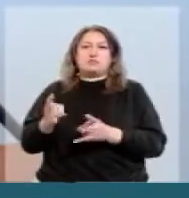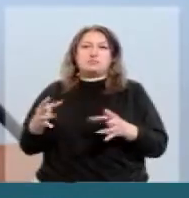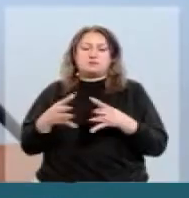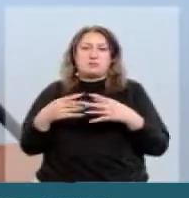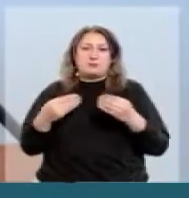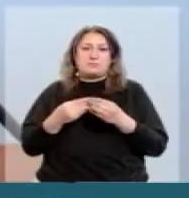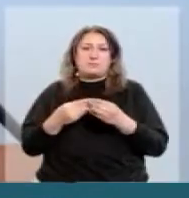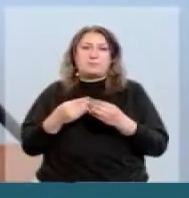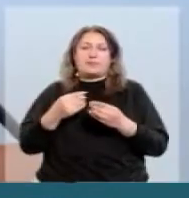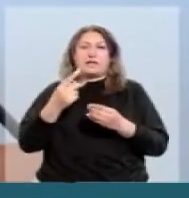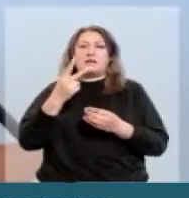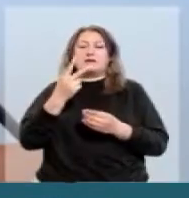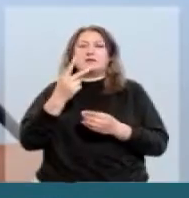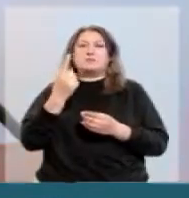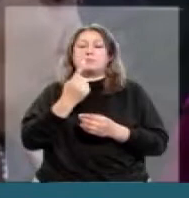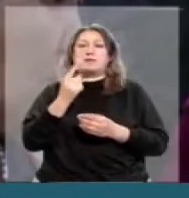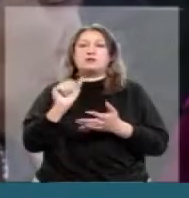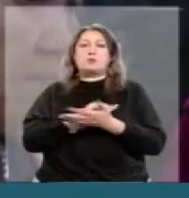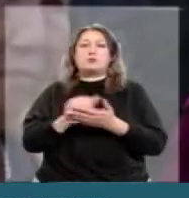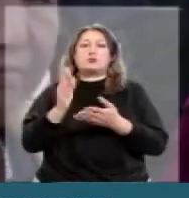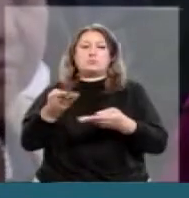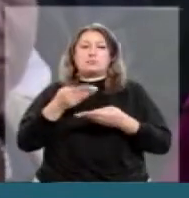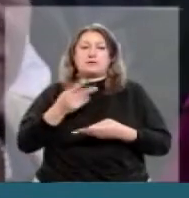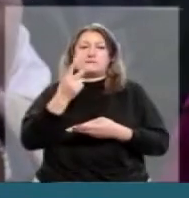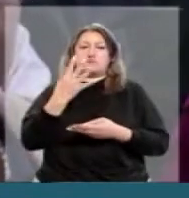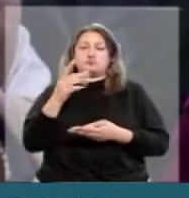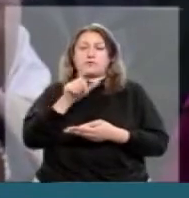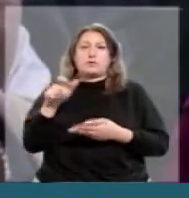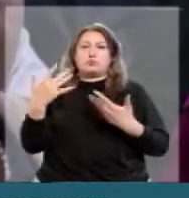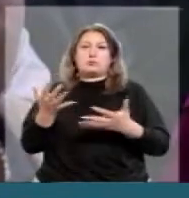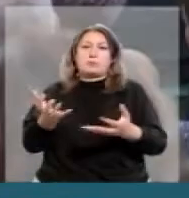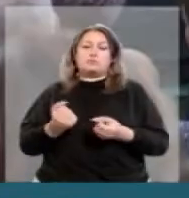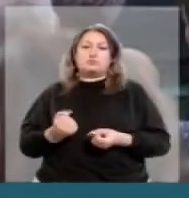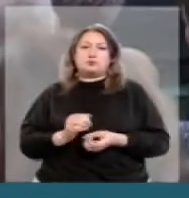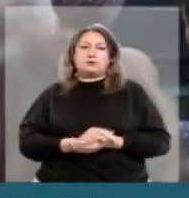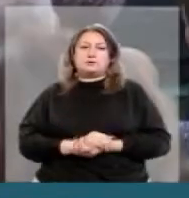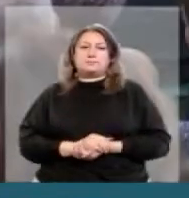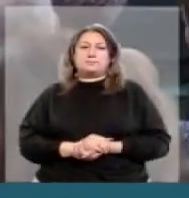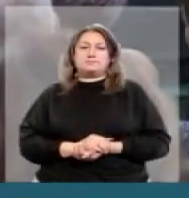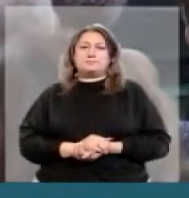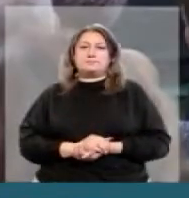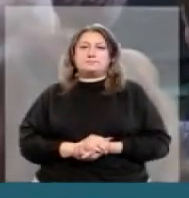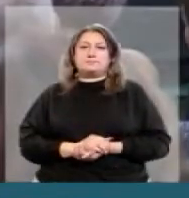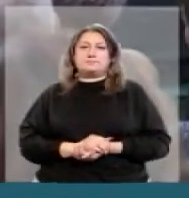адам аталмыш сома аударылатын карт шоттарға ие болып үлгерген. Айдын Шайкенов, Олжас Есенжігітов, Қостанай телеарнасы.